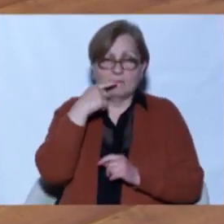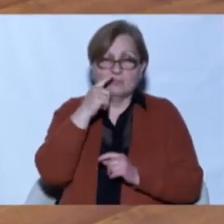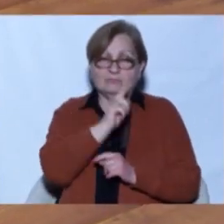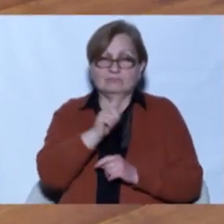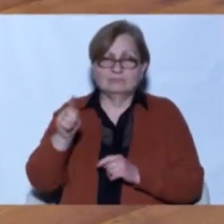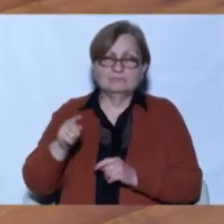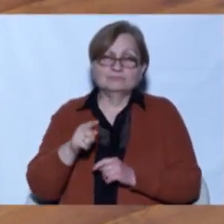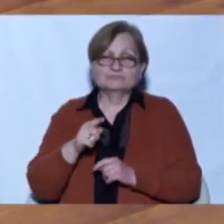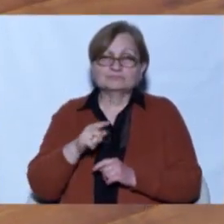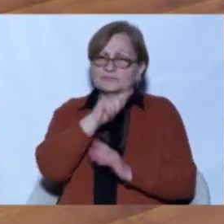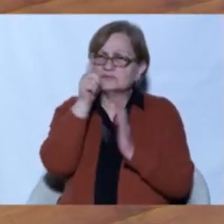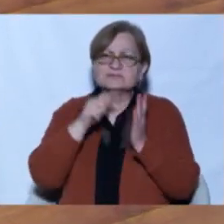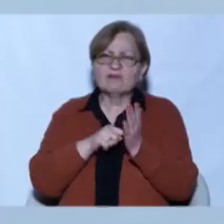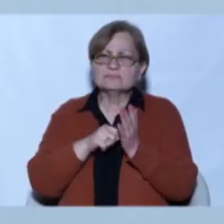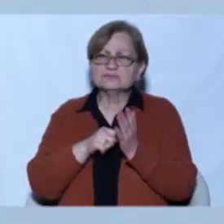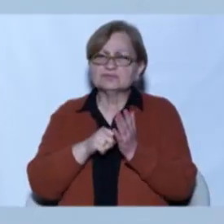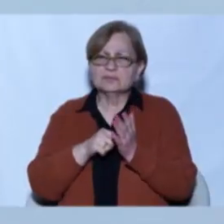სვამს ასეთ შეკითხვას: